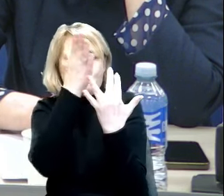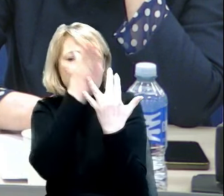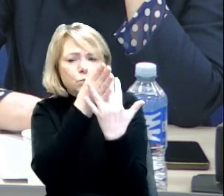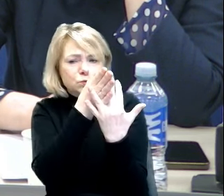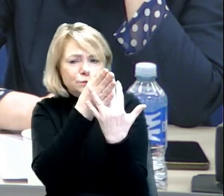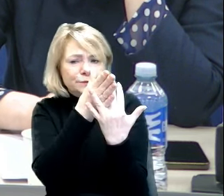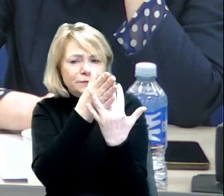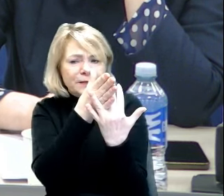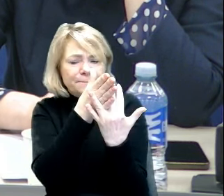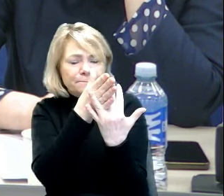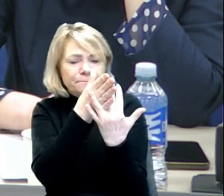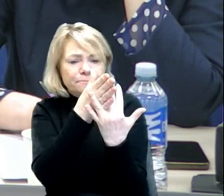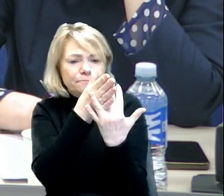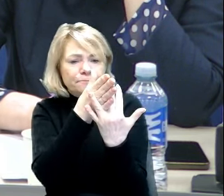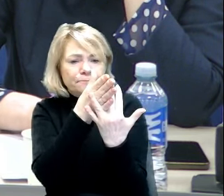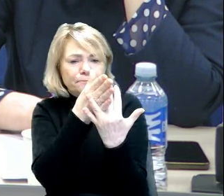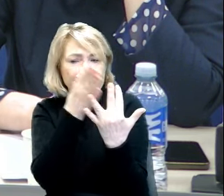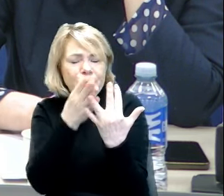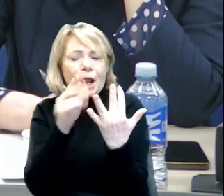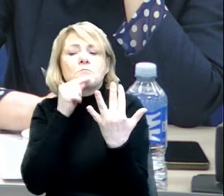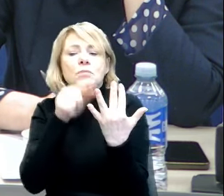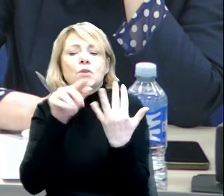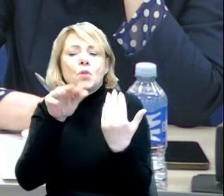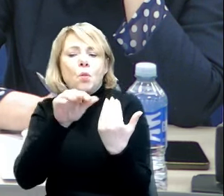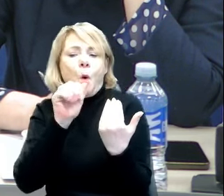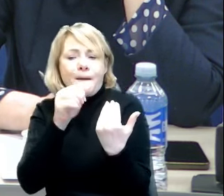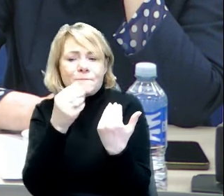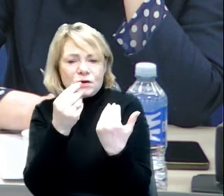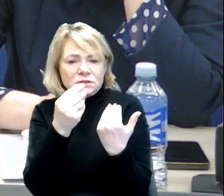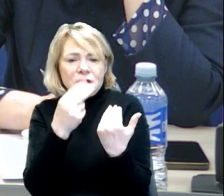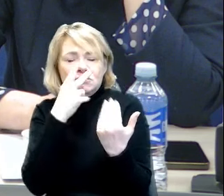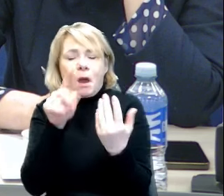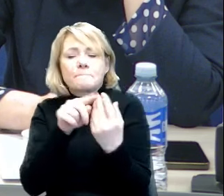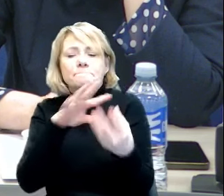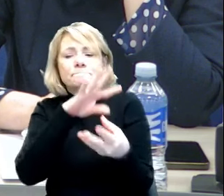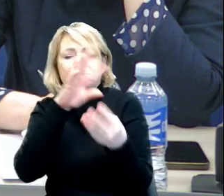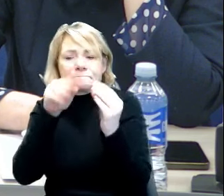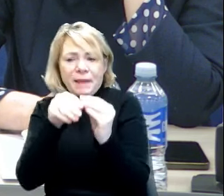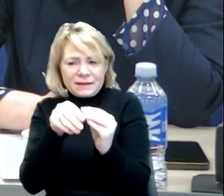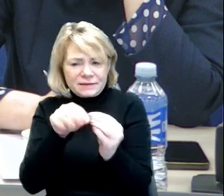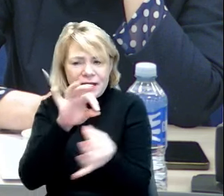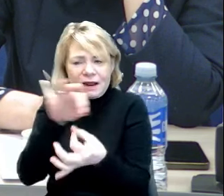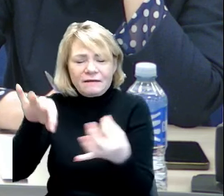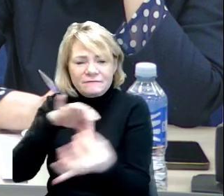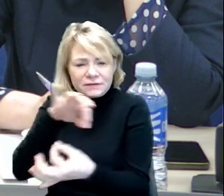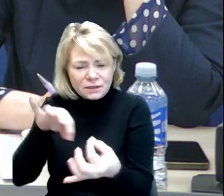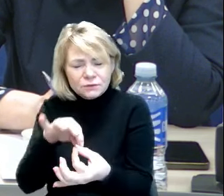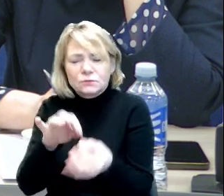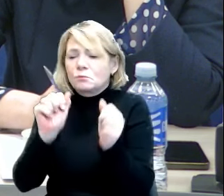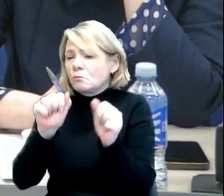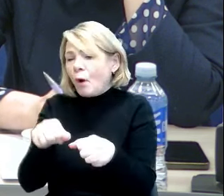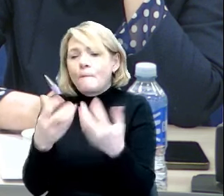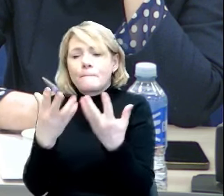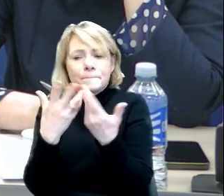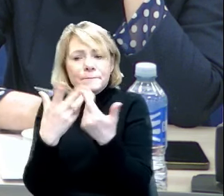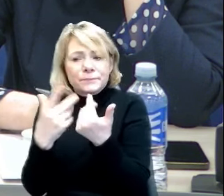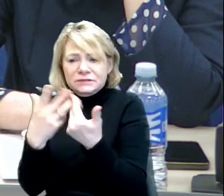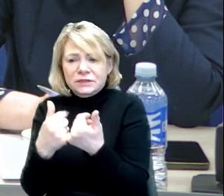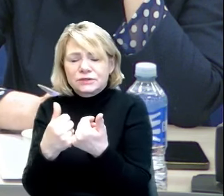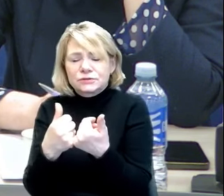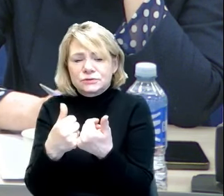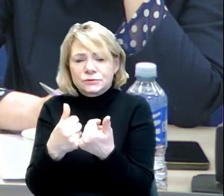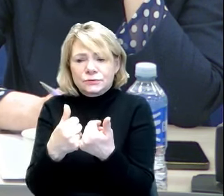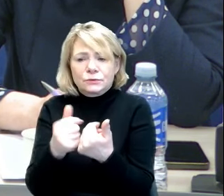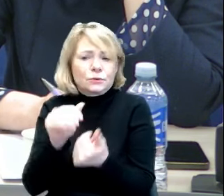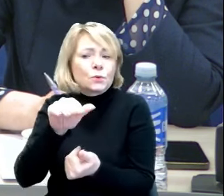e nuomos kaina tuomet pagal bendrą plotą išskaičiuojama to tų ten kelių kambarių nuoma